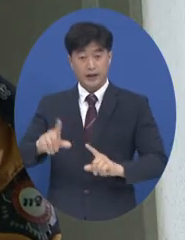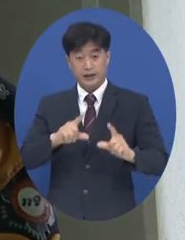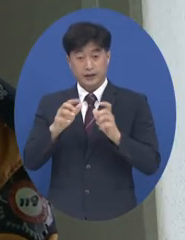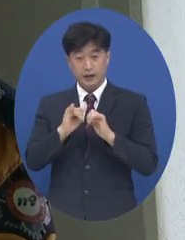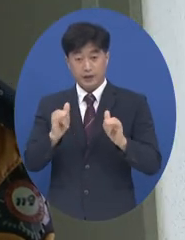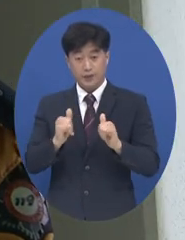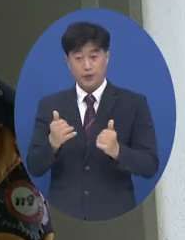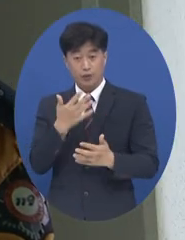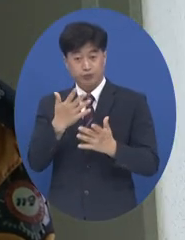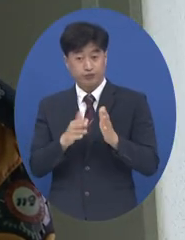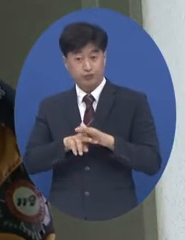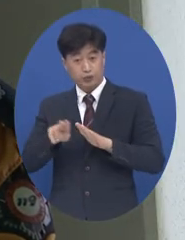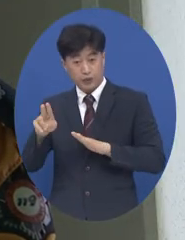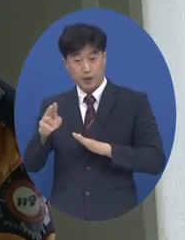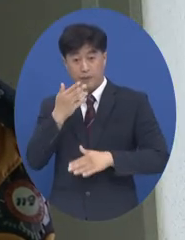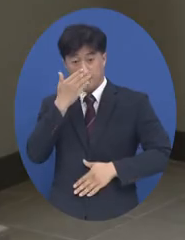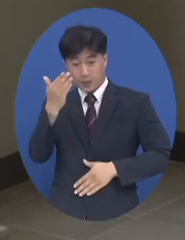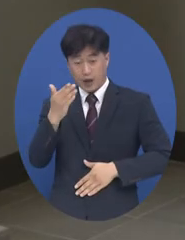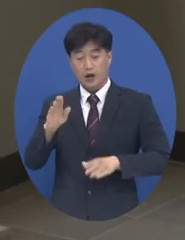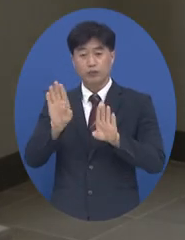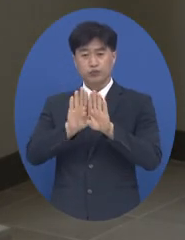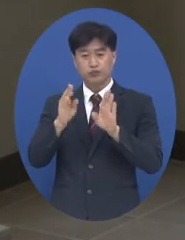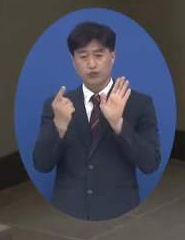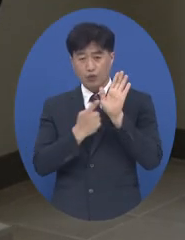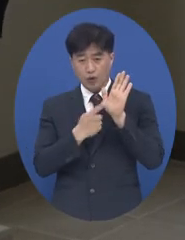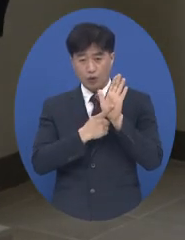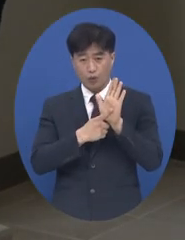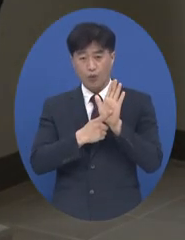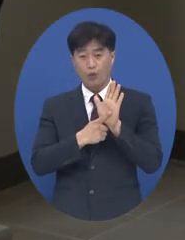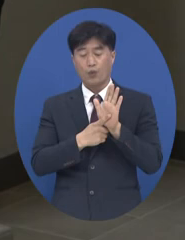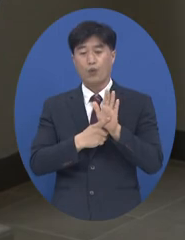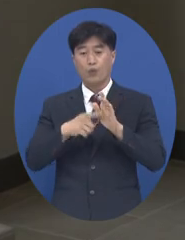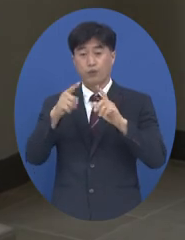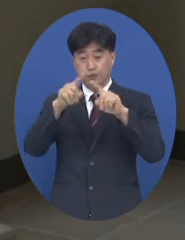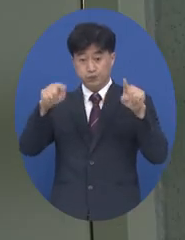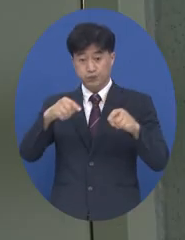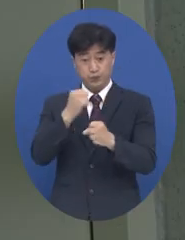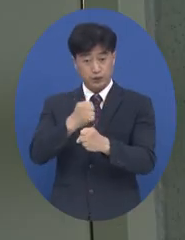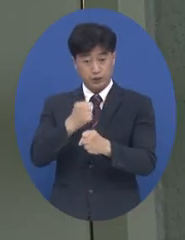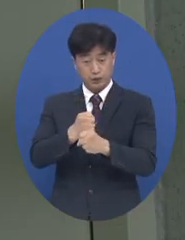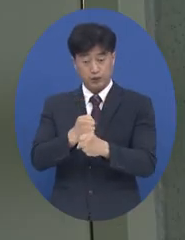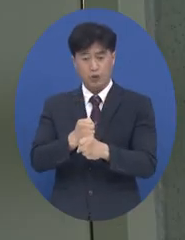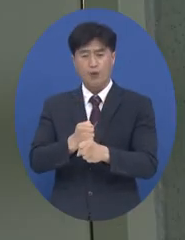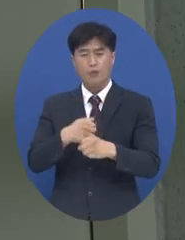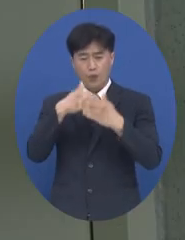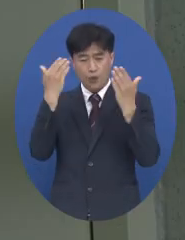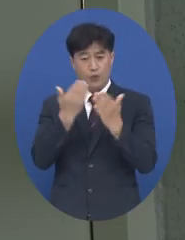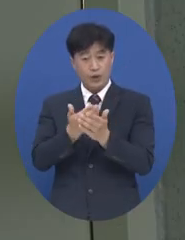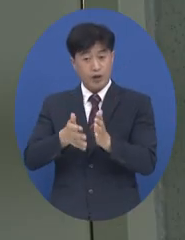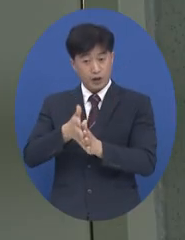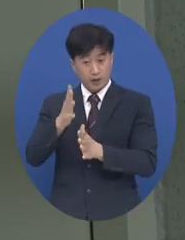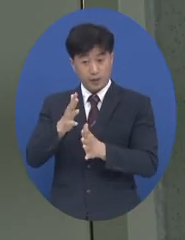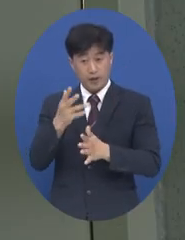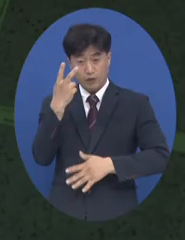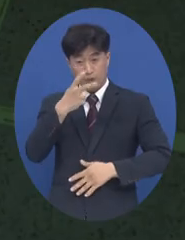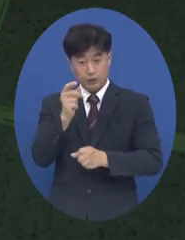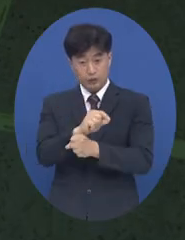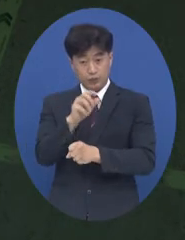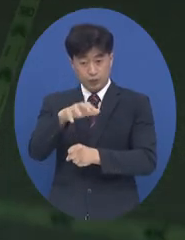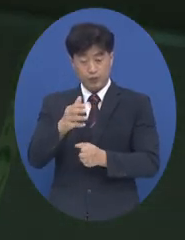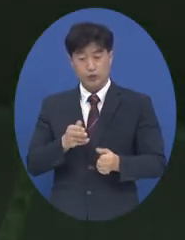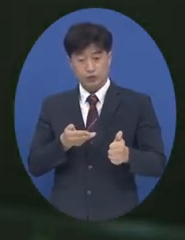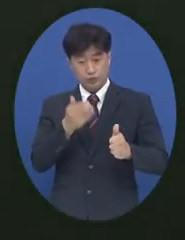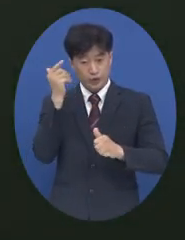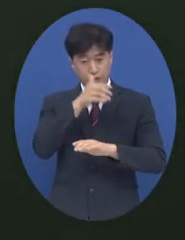화재시 대피할 수 있도록 곡성 출입문 홍보문구 를 제작해 경기지역 모든 아파트 관리사무소의 제공한다는 방치 입니다